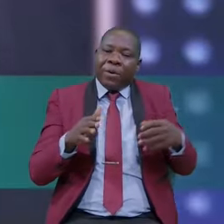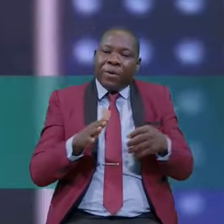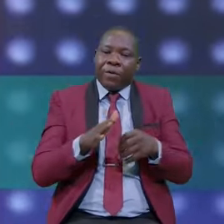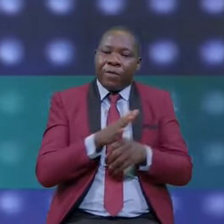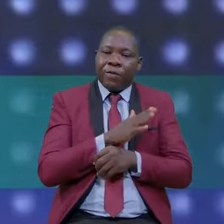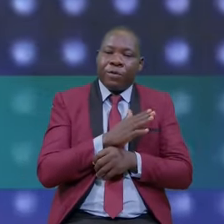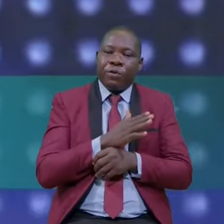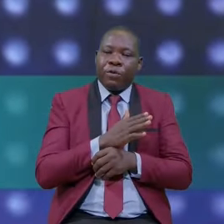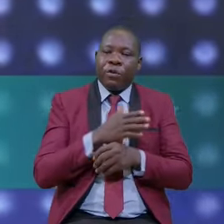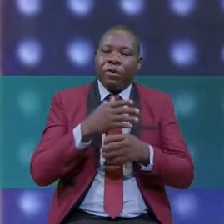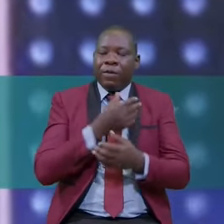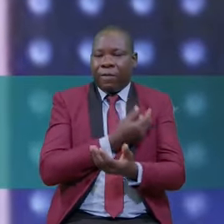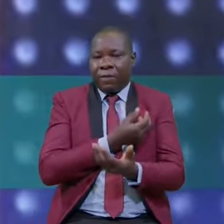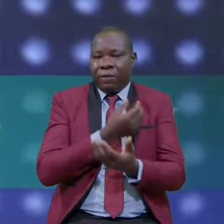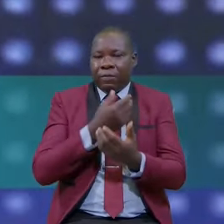faible,